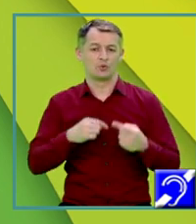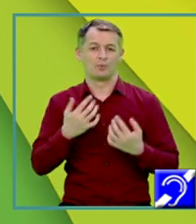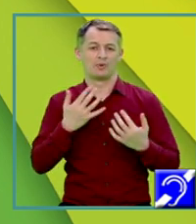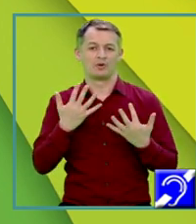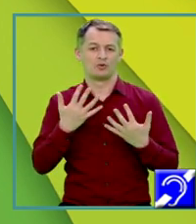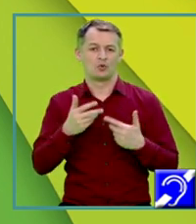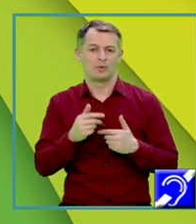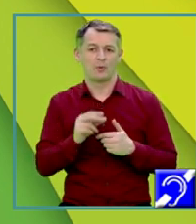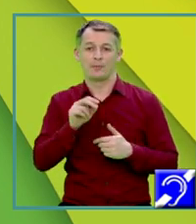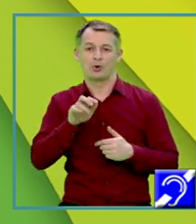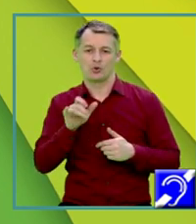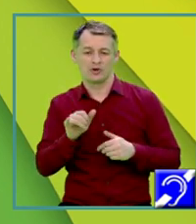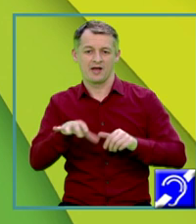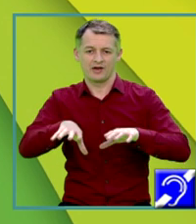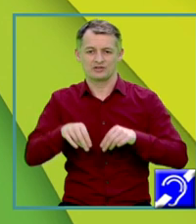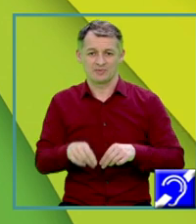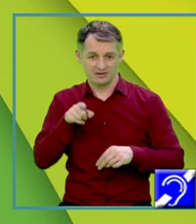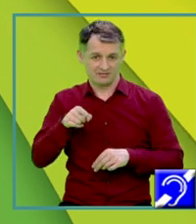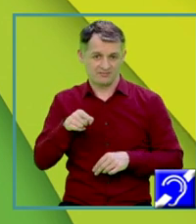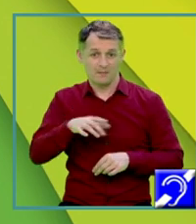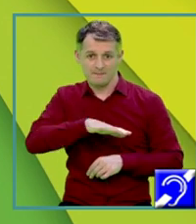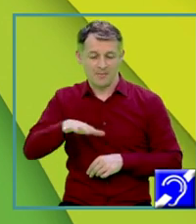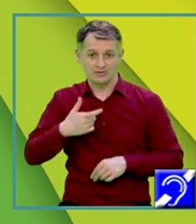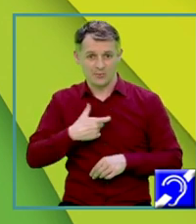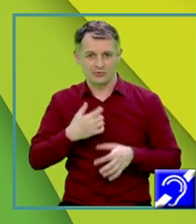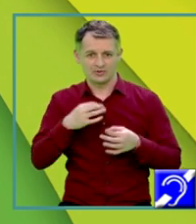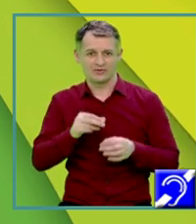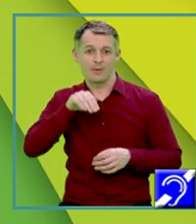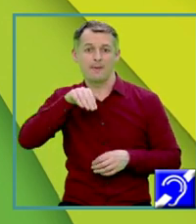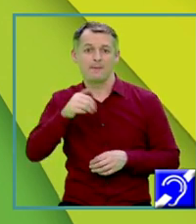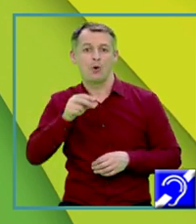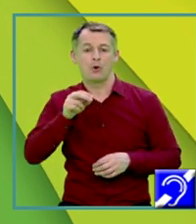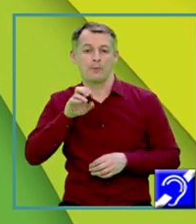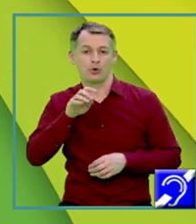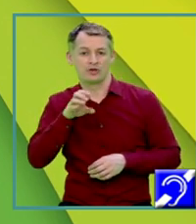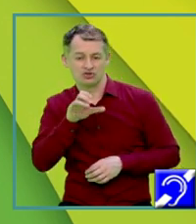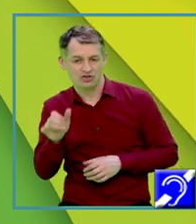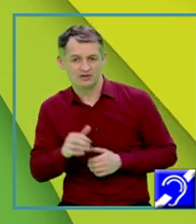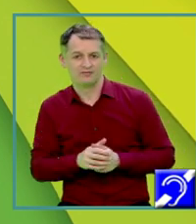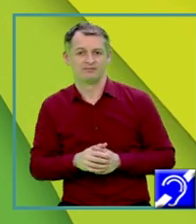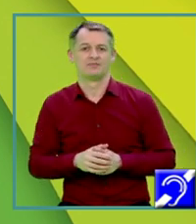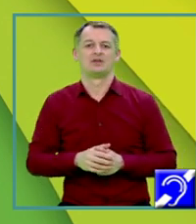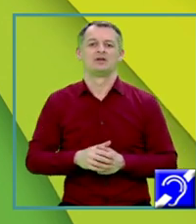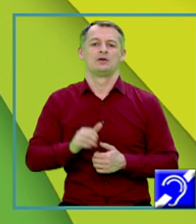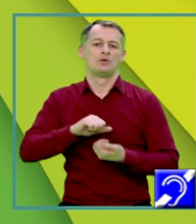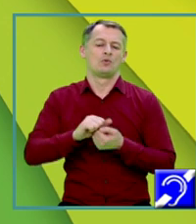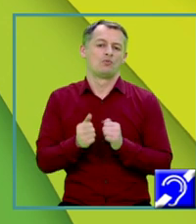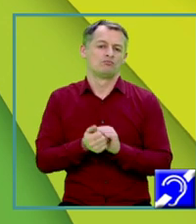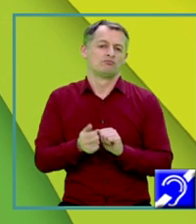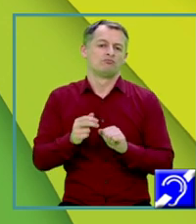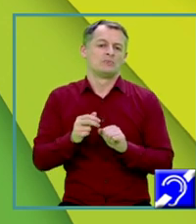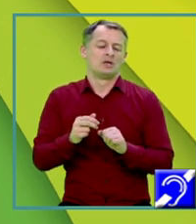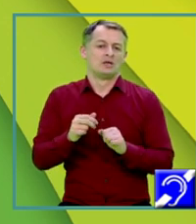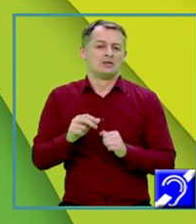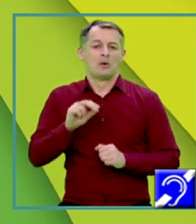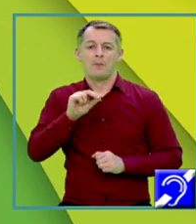de protoni acceptați, bazele pot fi baze monoprotice, cum este amoniacul, hidroxidul de potasiu,